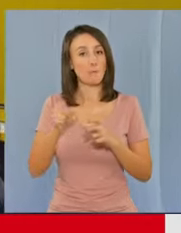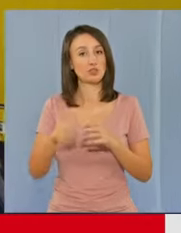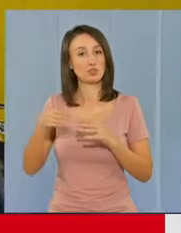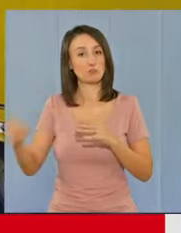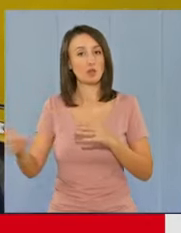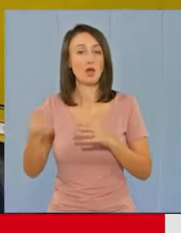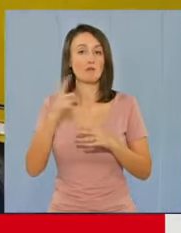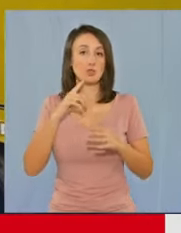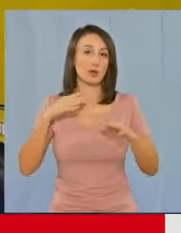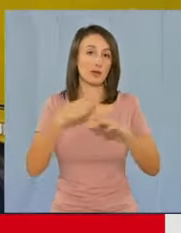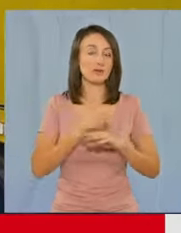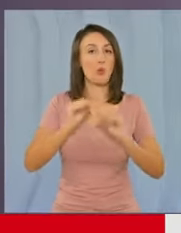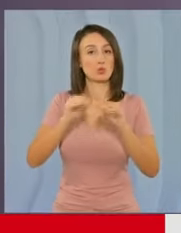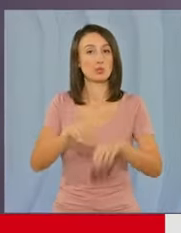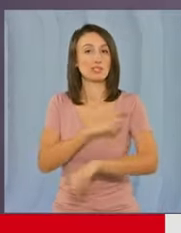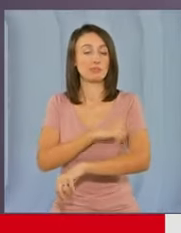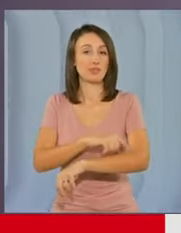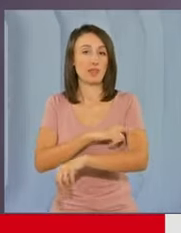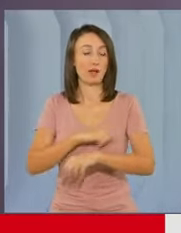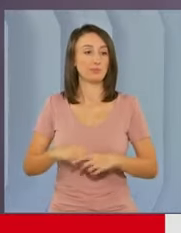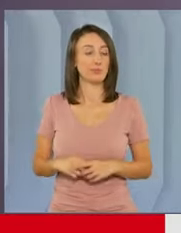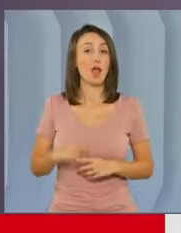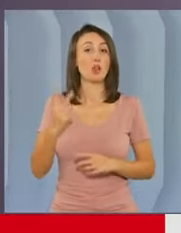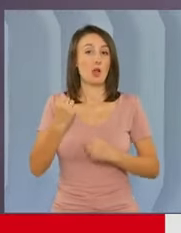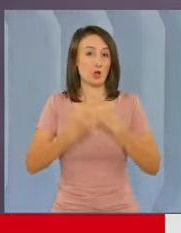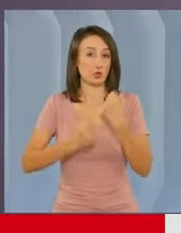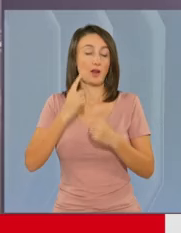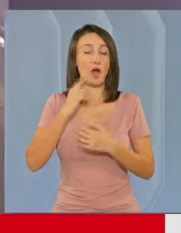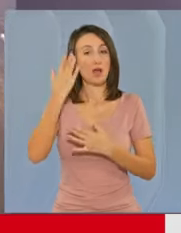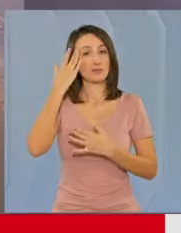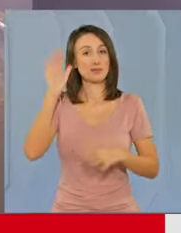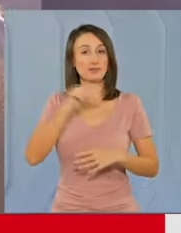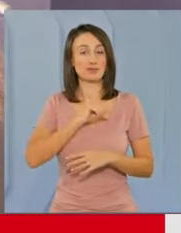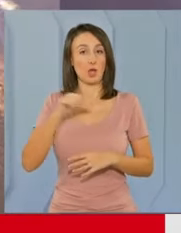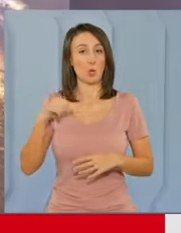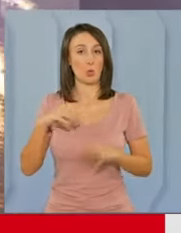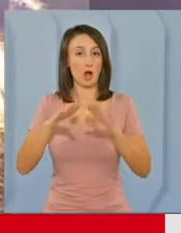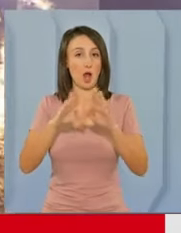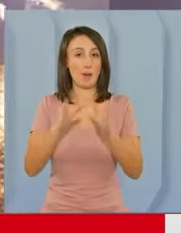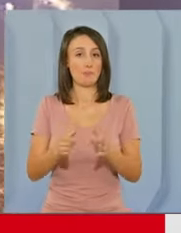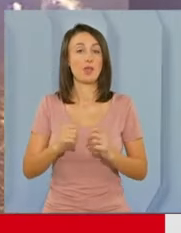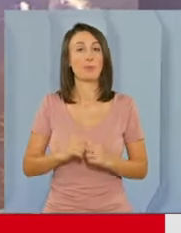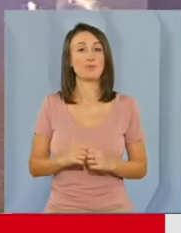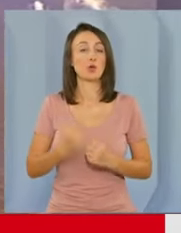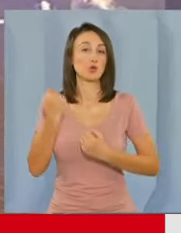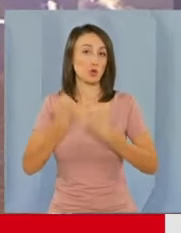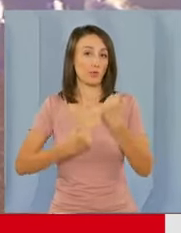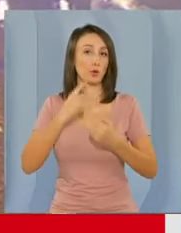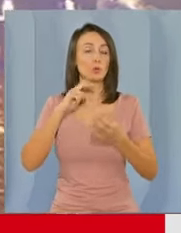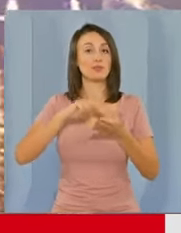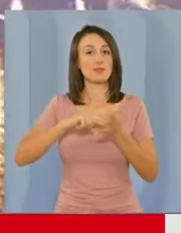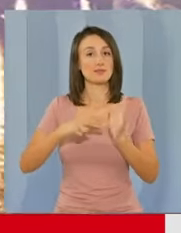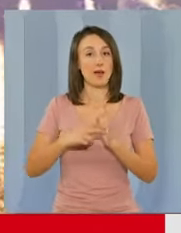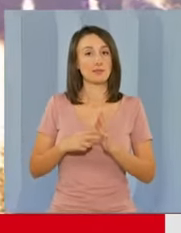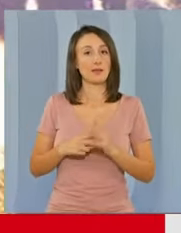autotren au fost răniți și transportați la spital al doilea șofer a reușit să iasă singur din cabina tirului conducătorii auto au fost testați cu